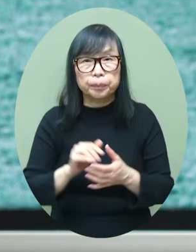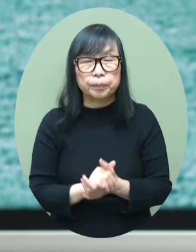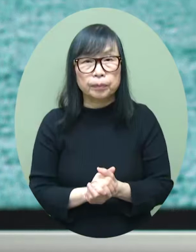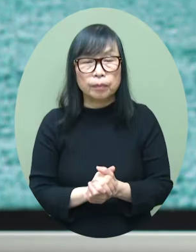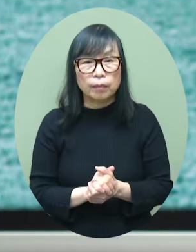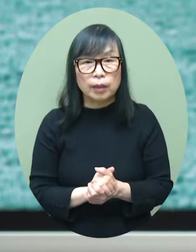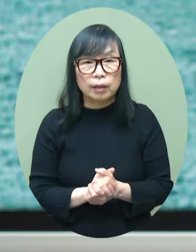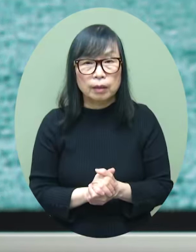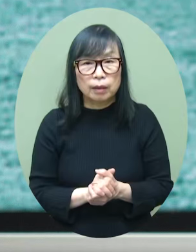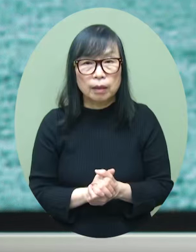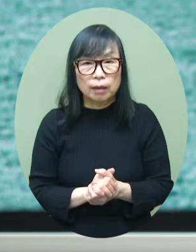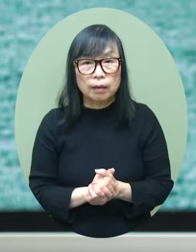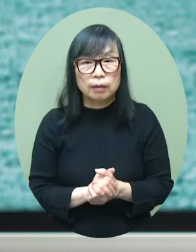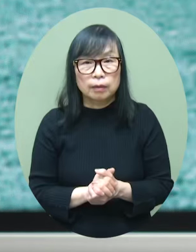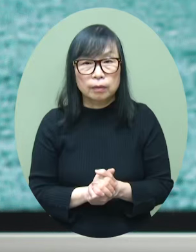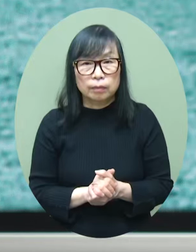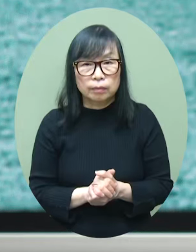就